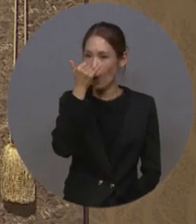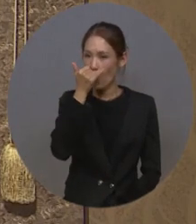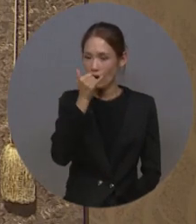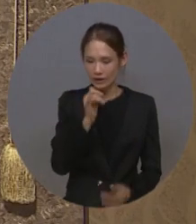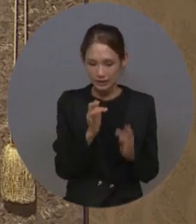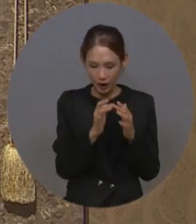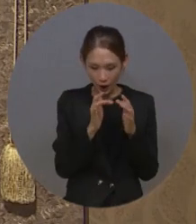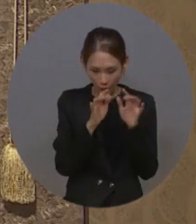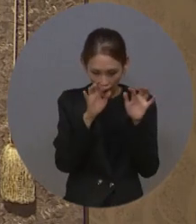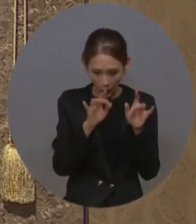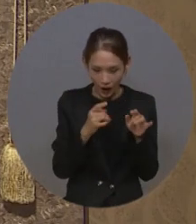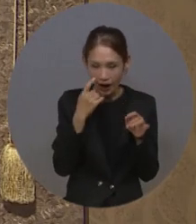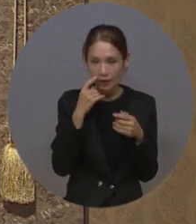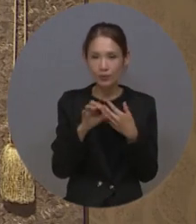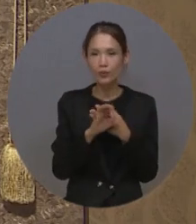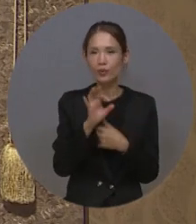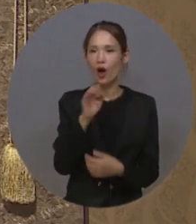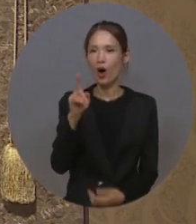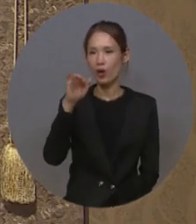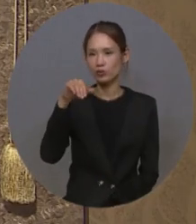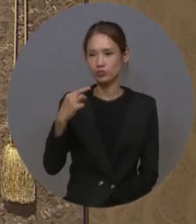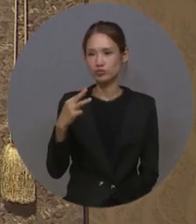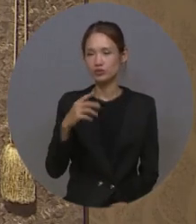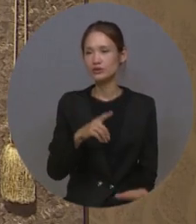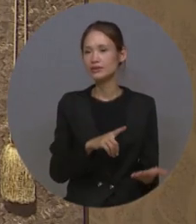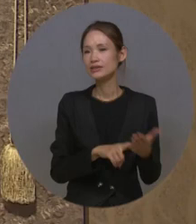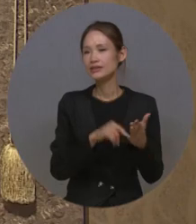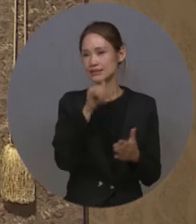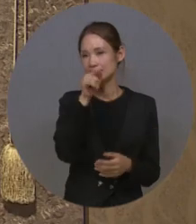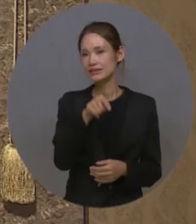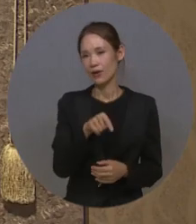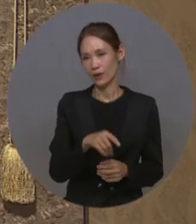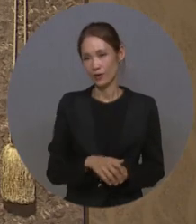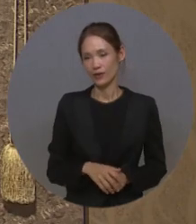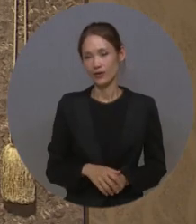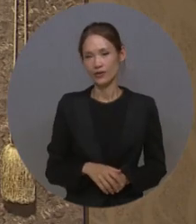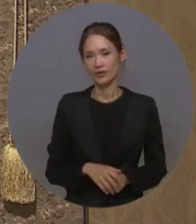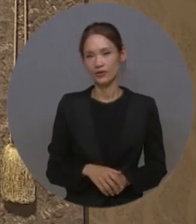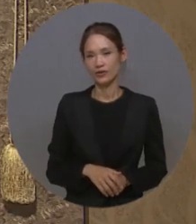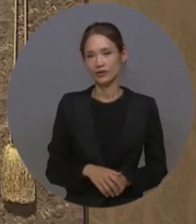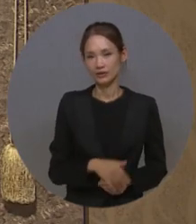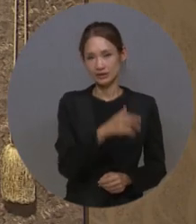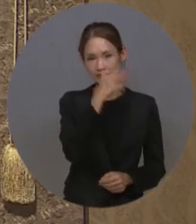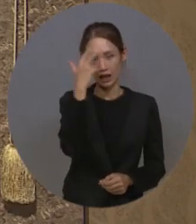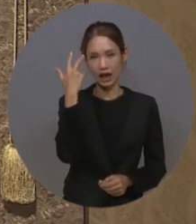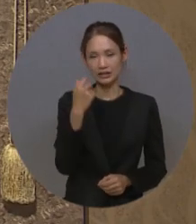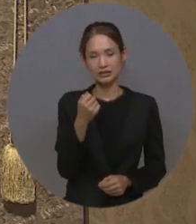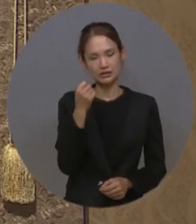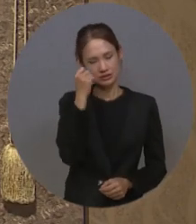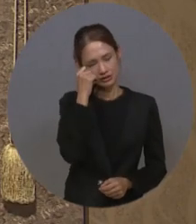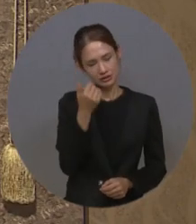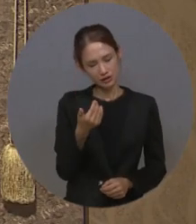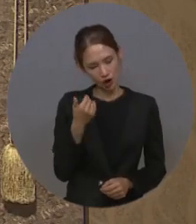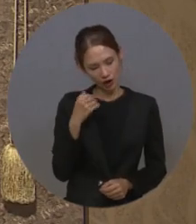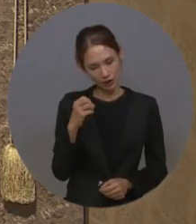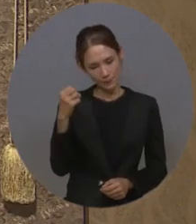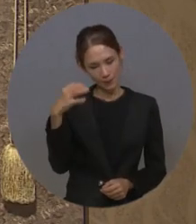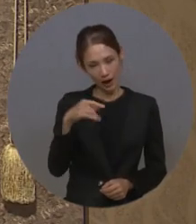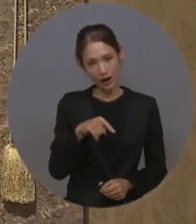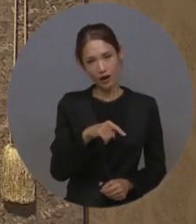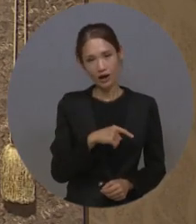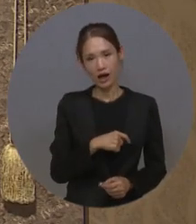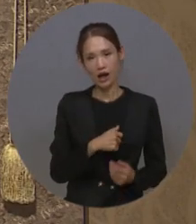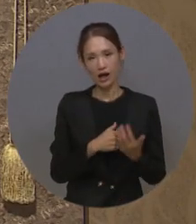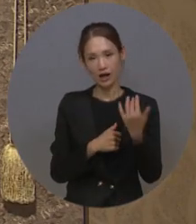코골이를 녹음해 볼 수 있는 어플들이 되게 많아요. 그래서 자기 전에 켜놓고 밤새 얘가